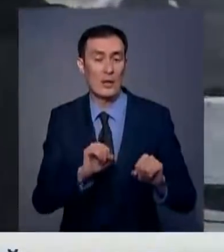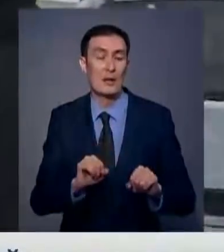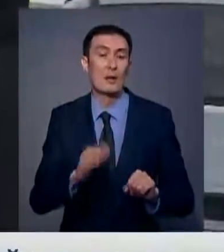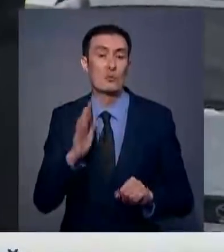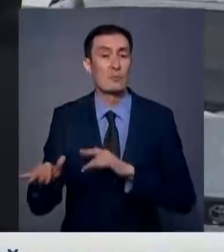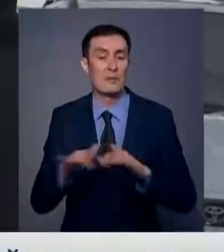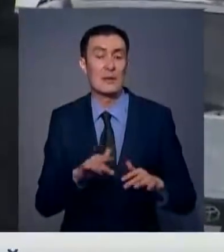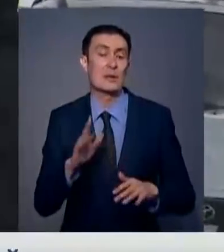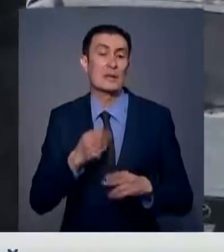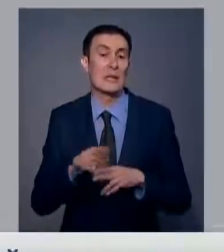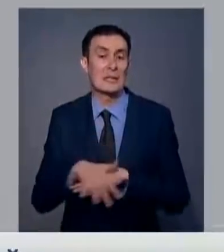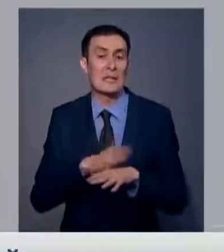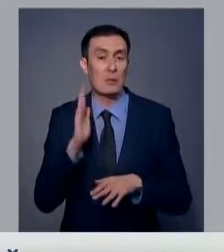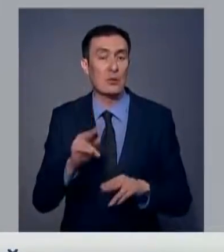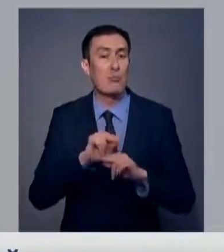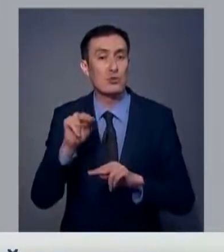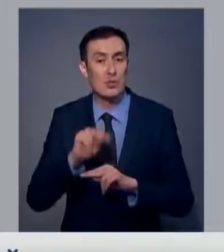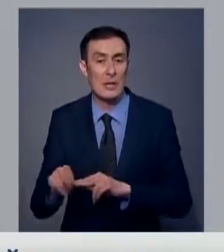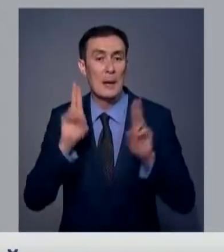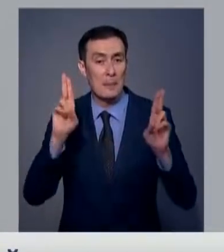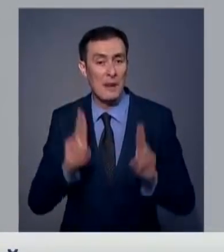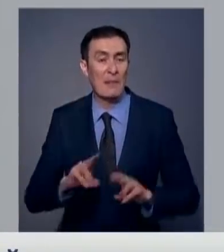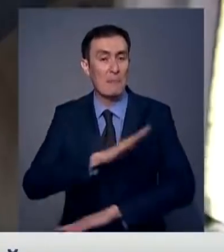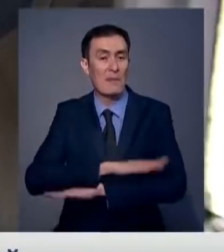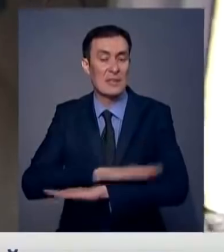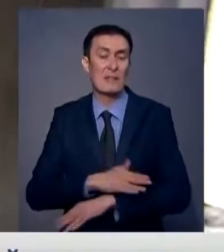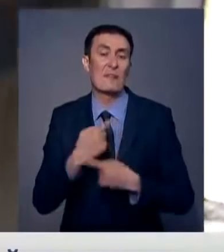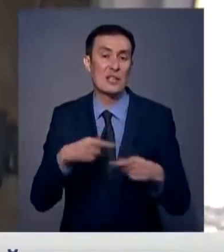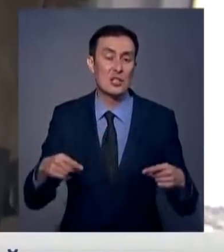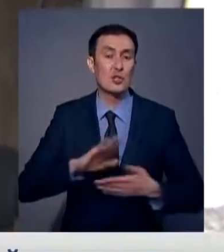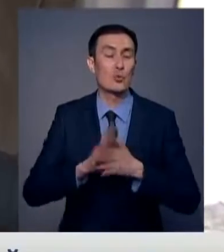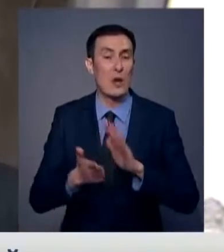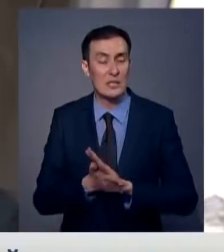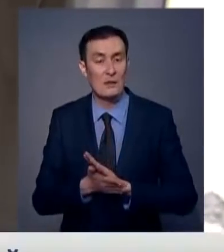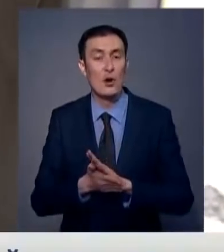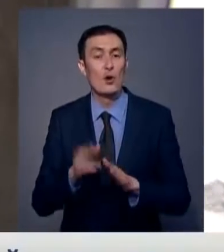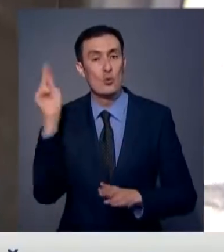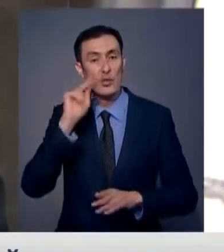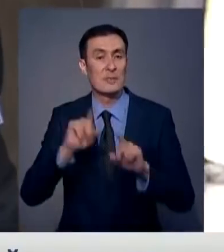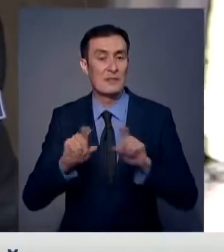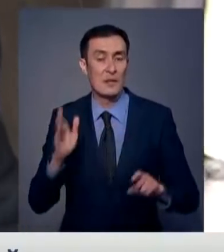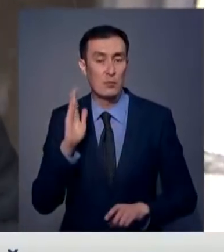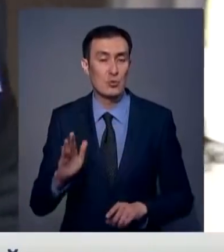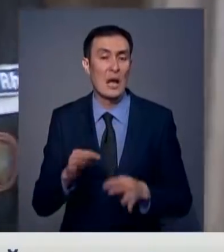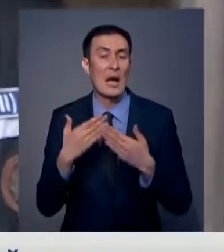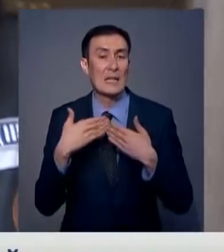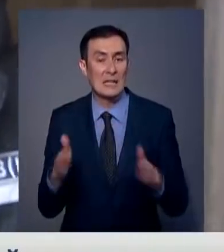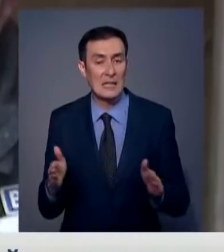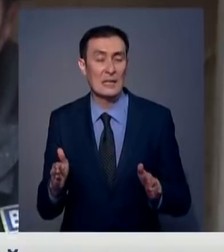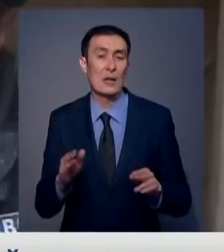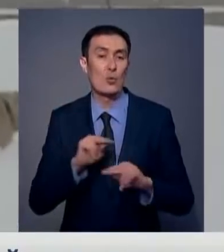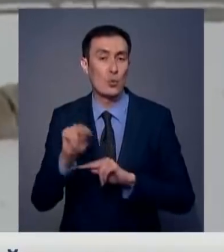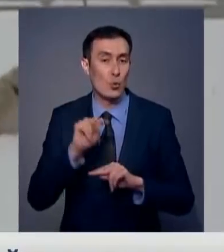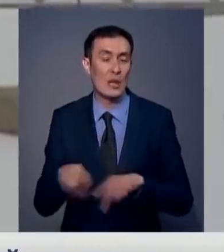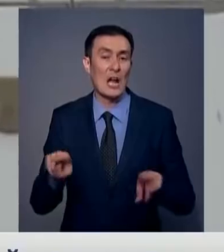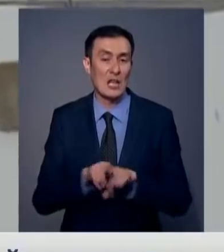стране пройдут мероприятия, где население будут обучать правилам поведения в тех или иных случаях. В учебных заведениях пройдут открытые и интерактивные